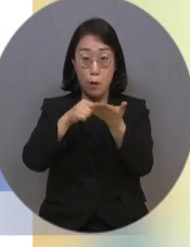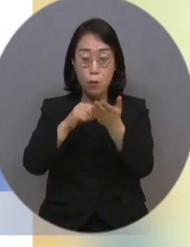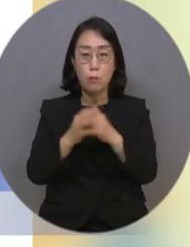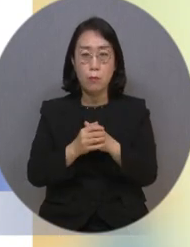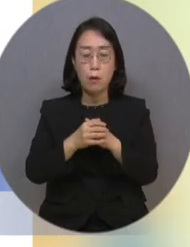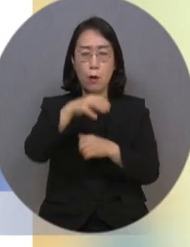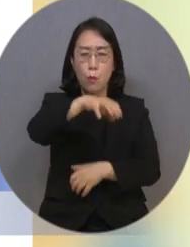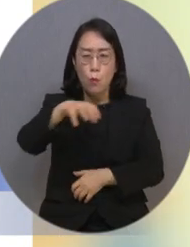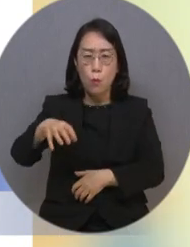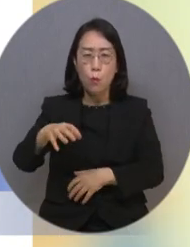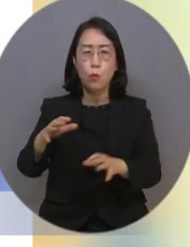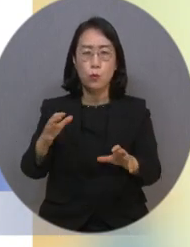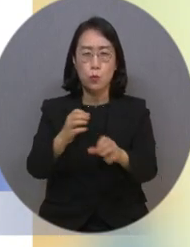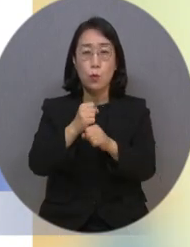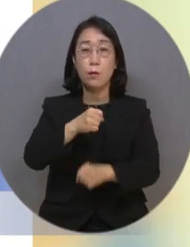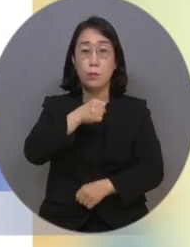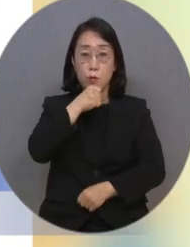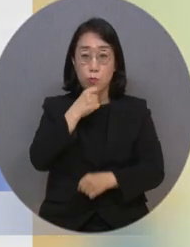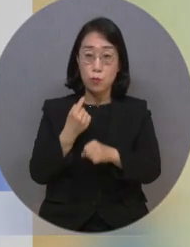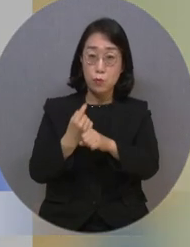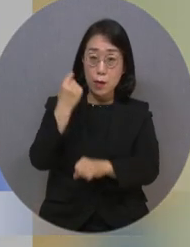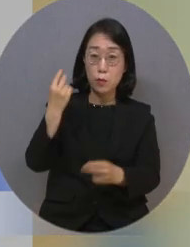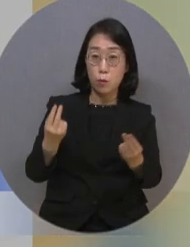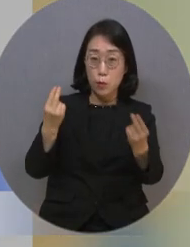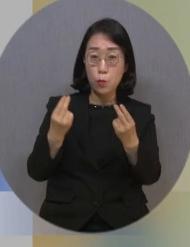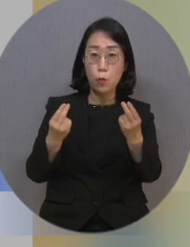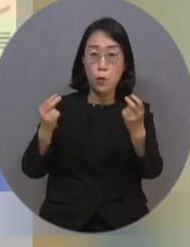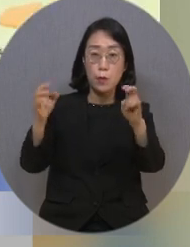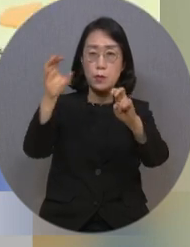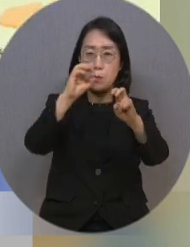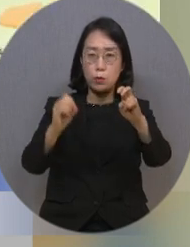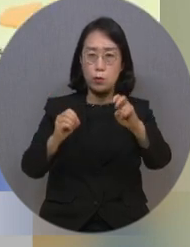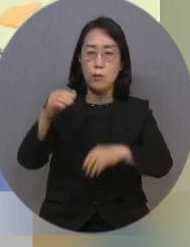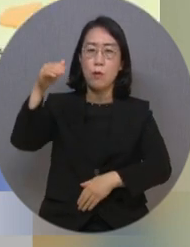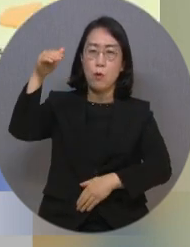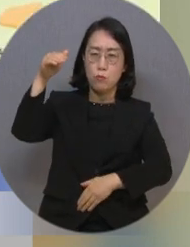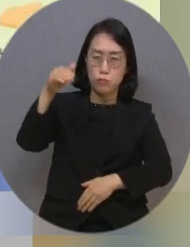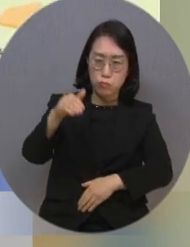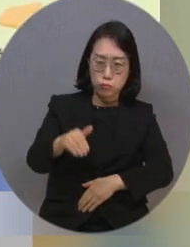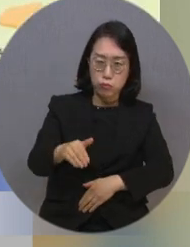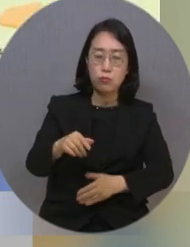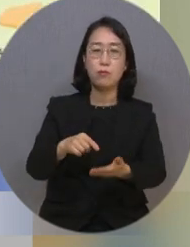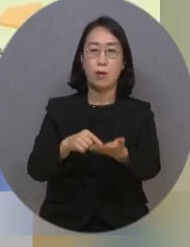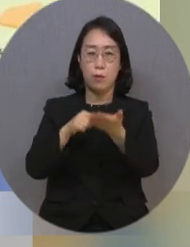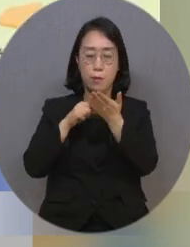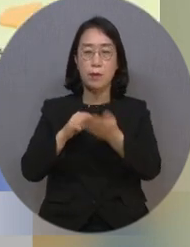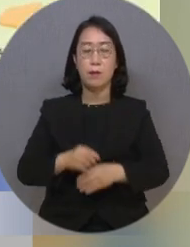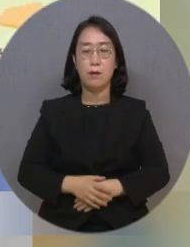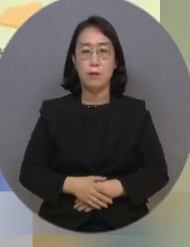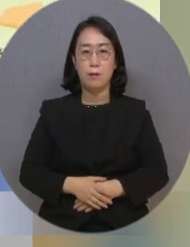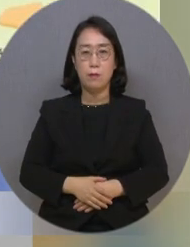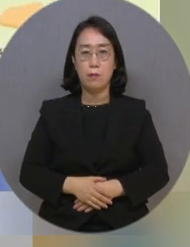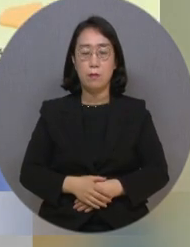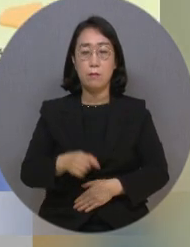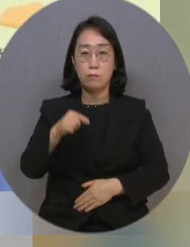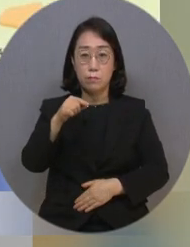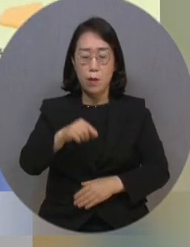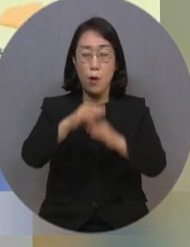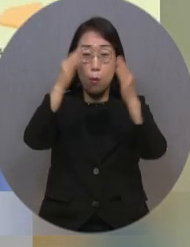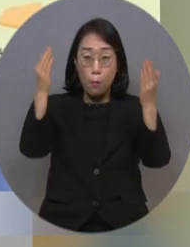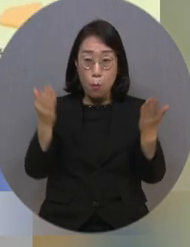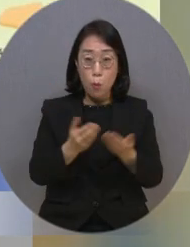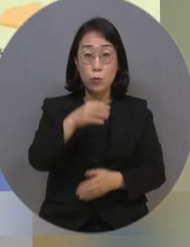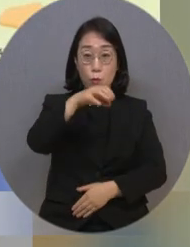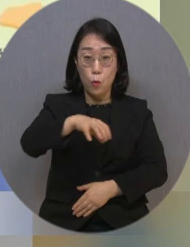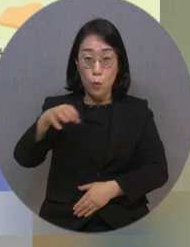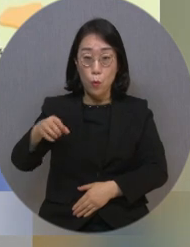시도장인 복지분야 종합점수가 전년도에 비해 20% 이상 크게 하락한 것으로 나타났습니다 물론 모든